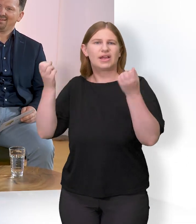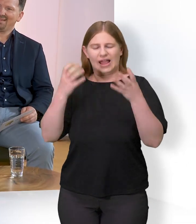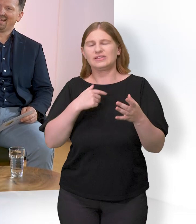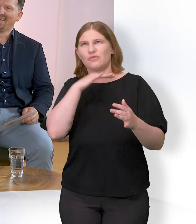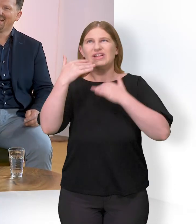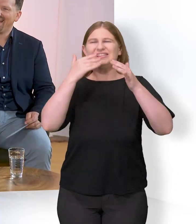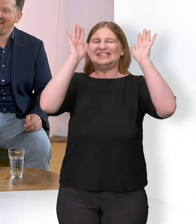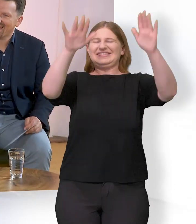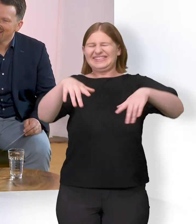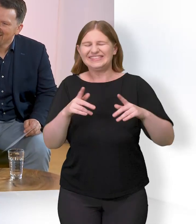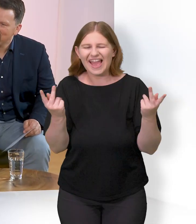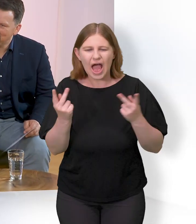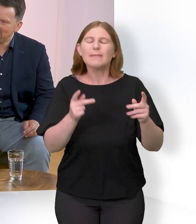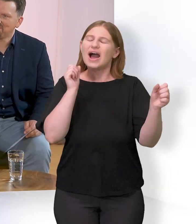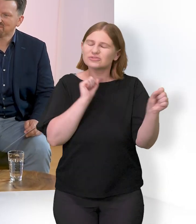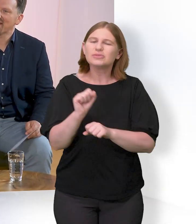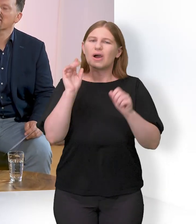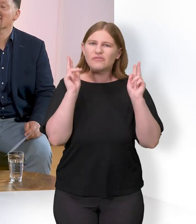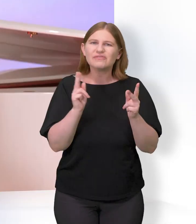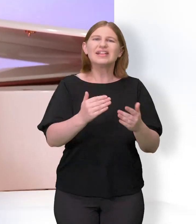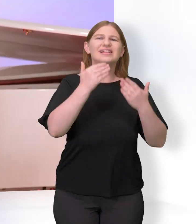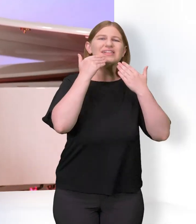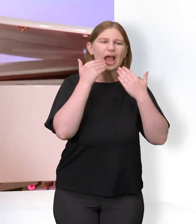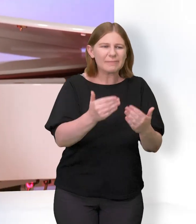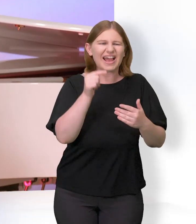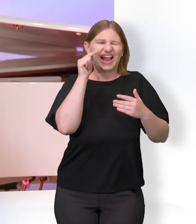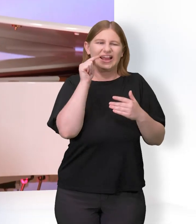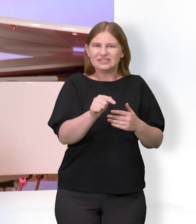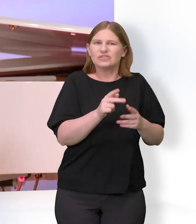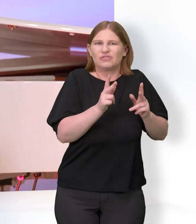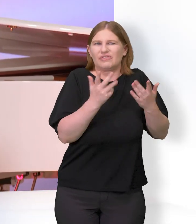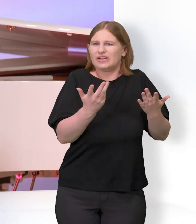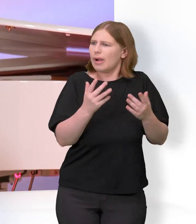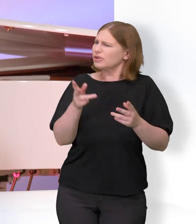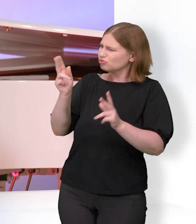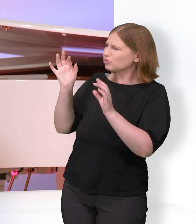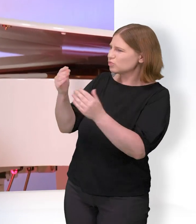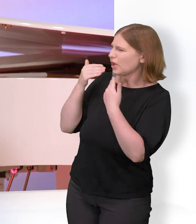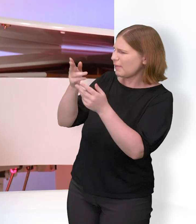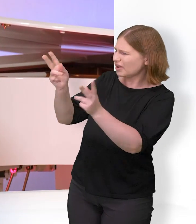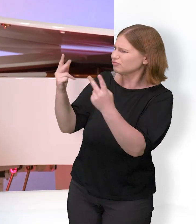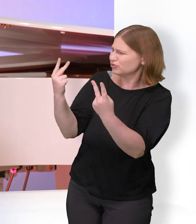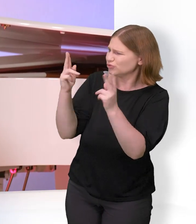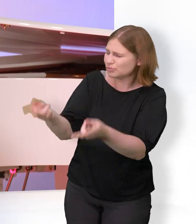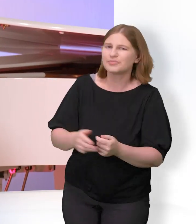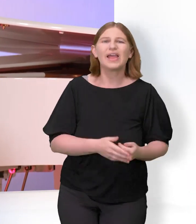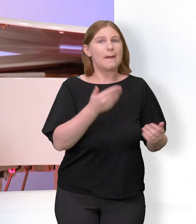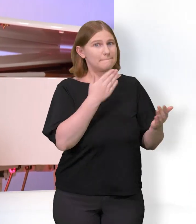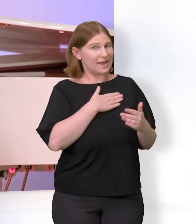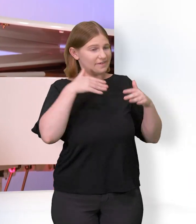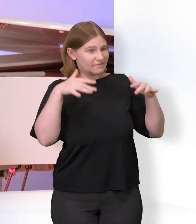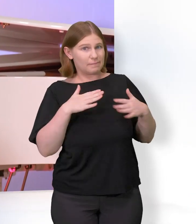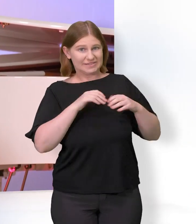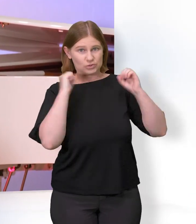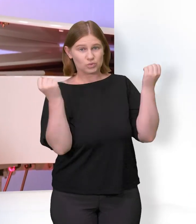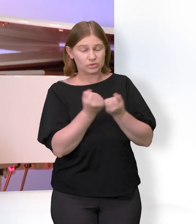rede immer zu viel. Aber Dankbarkeit also ist für mich ein der Schlüssel Tipp, zum Glück. Dankbar und, zu sein. Genau, und in meinem Fall